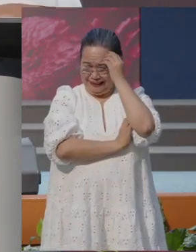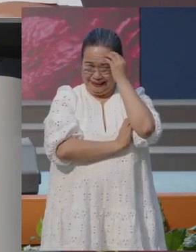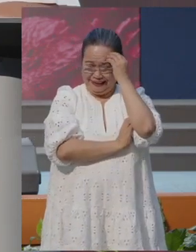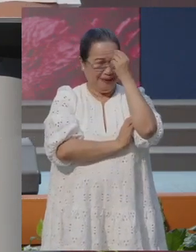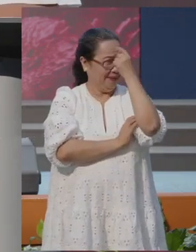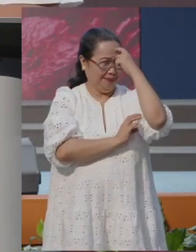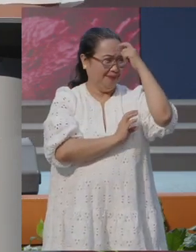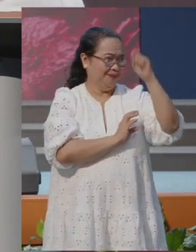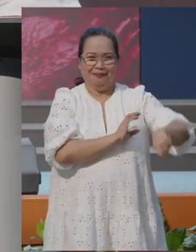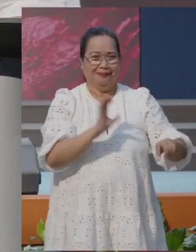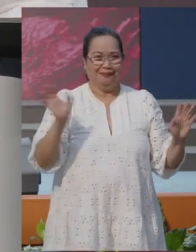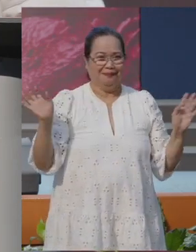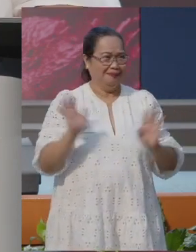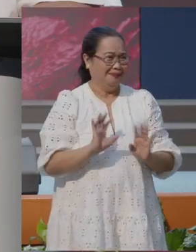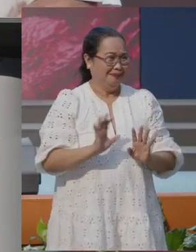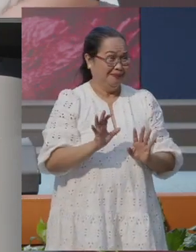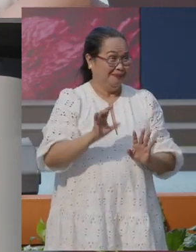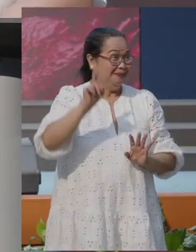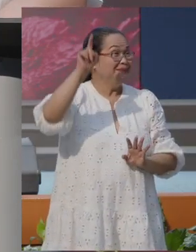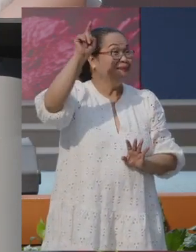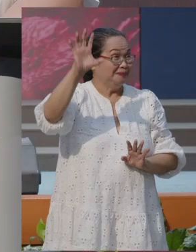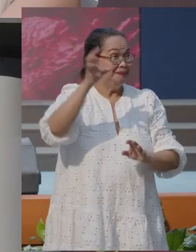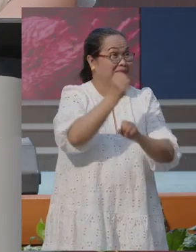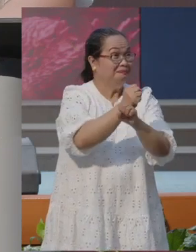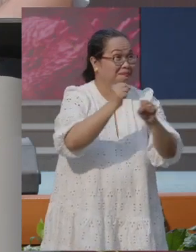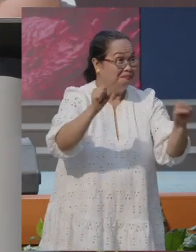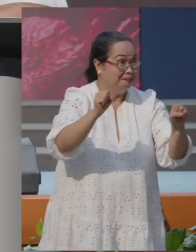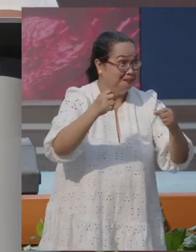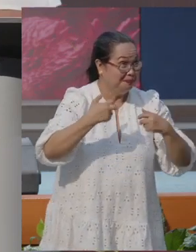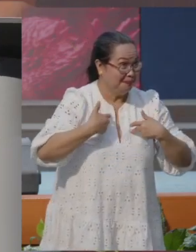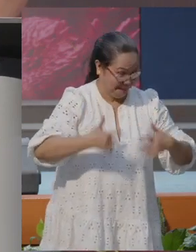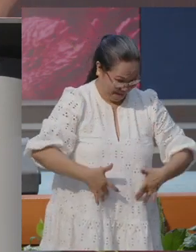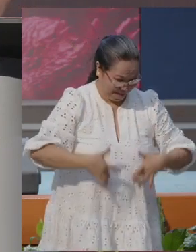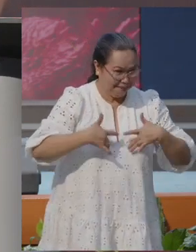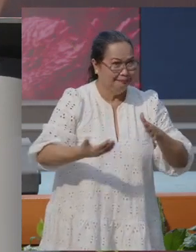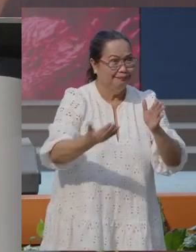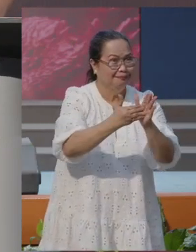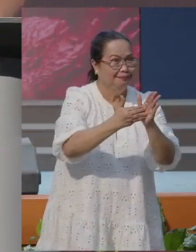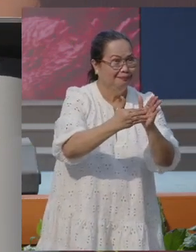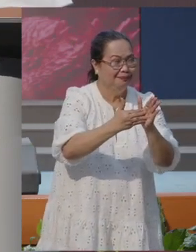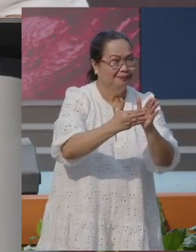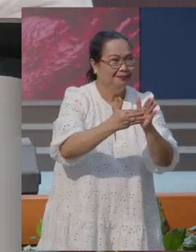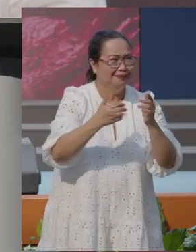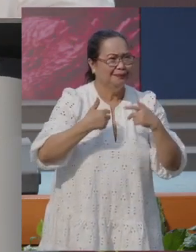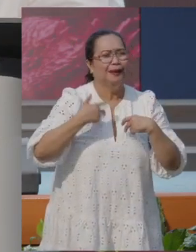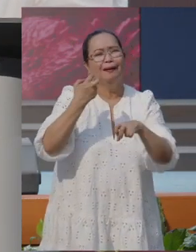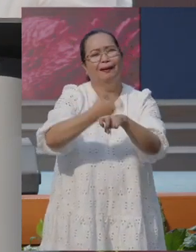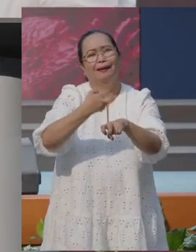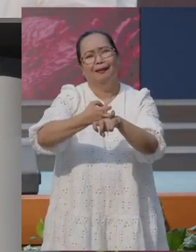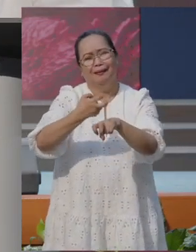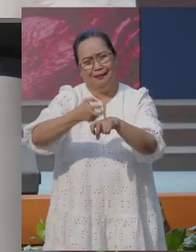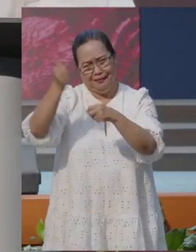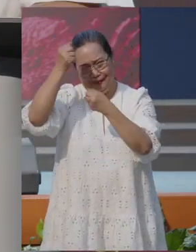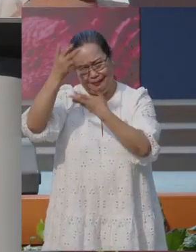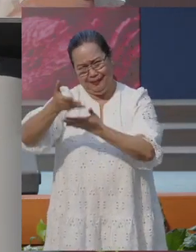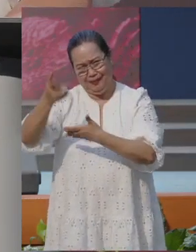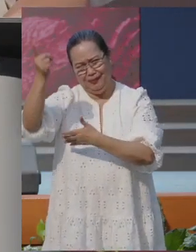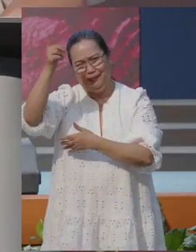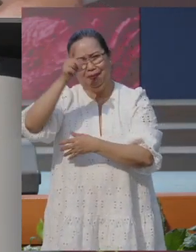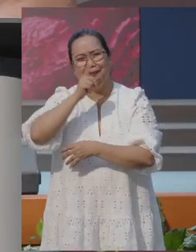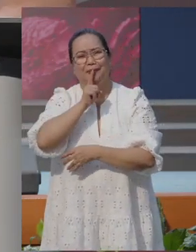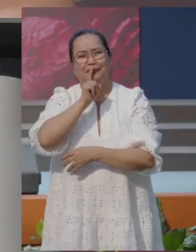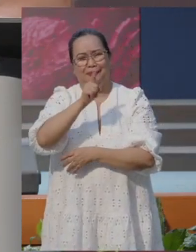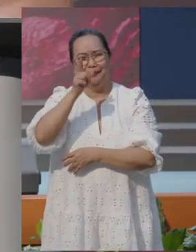Kahit nga yung mga niligtas na ni Jesus at binuhay na maguli, ay hirap din na sundin itong utos na